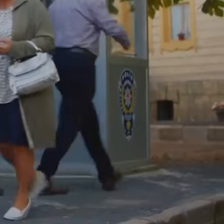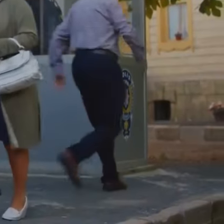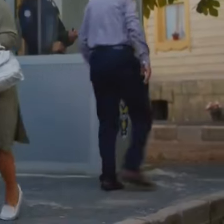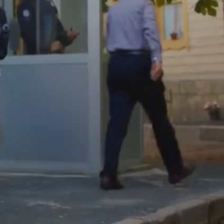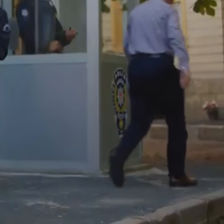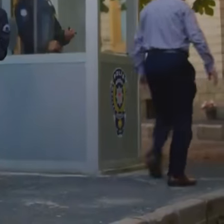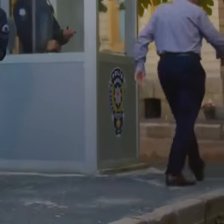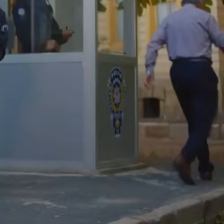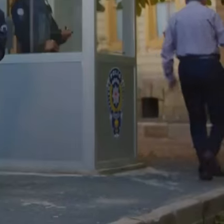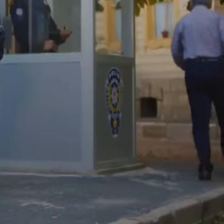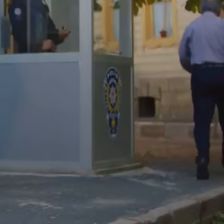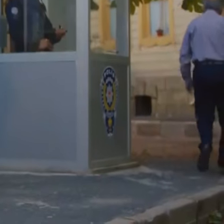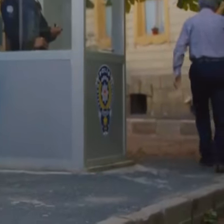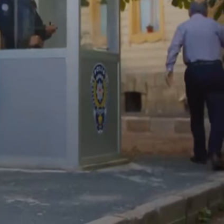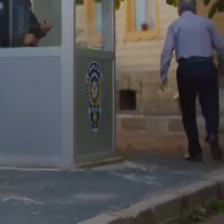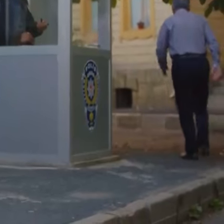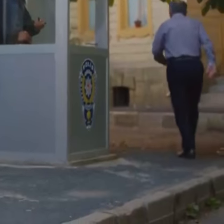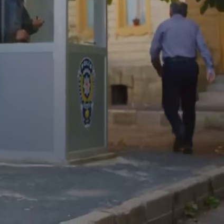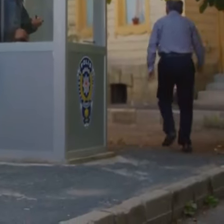karakolun önünde dağıldılar.